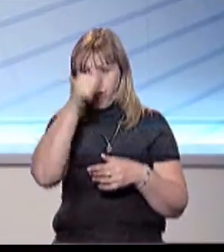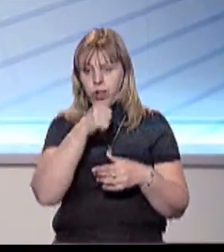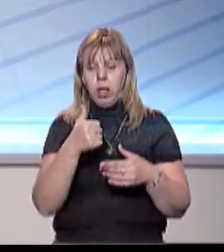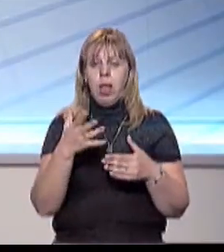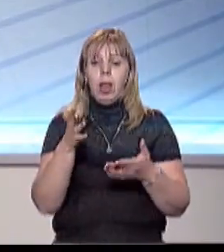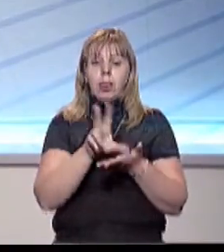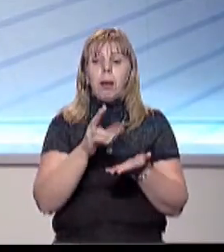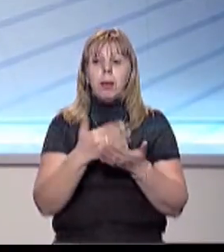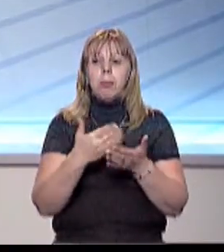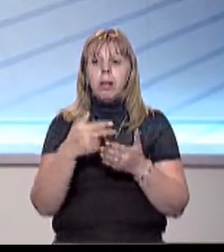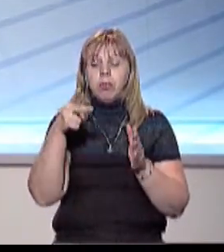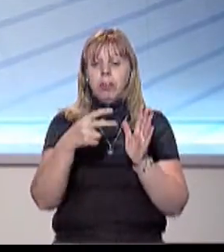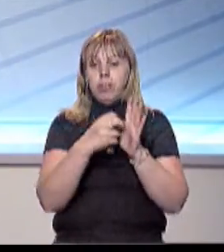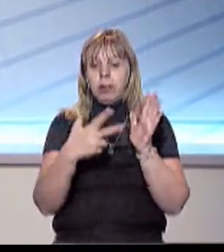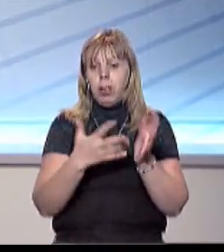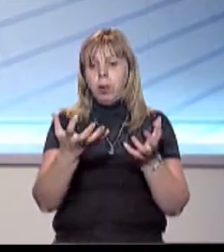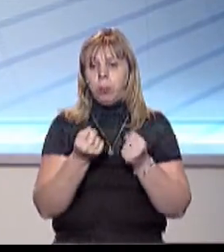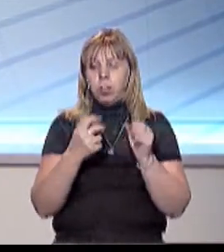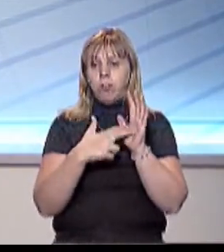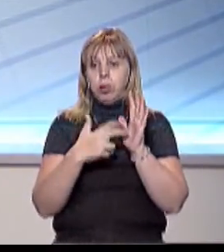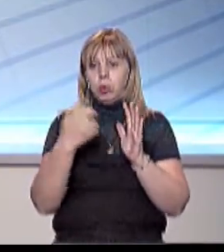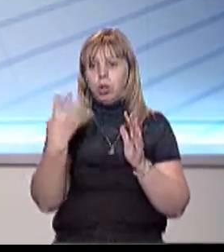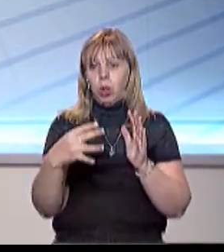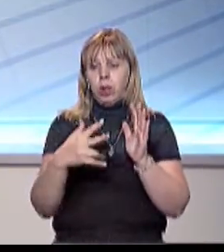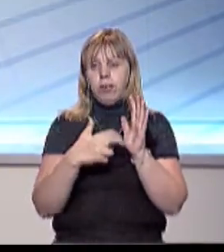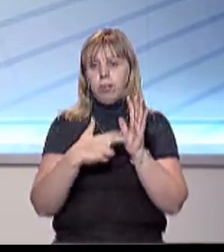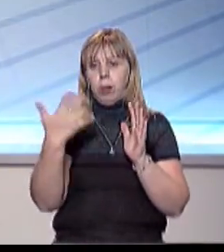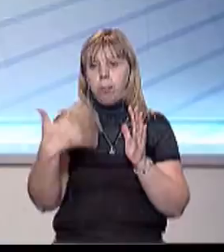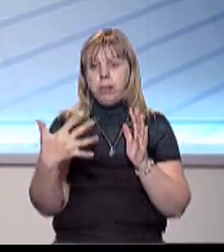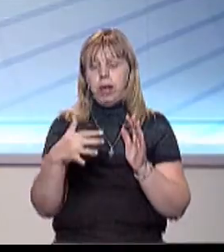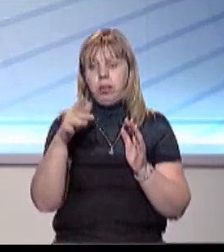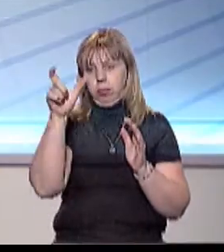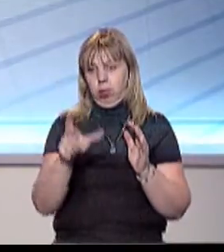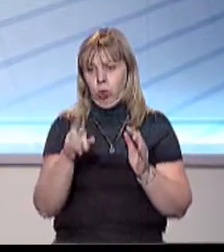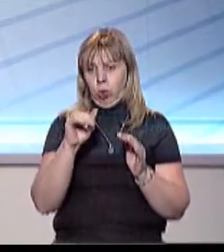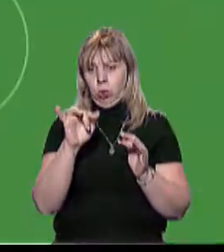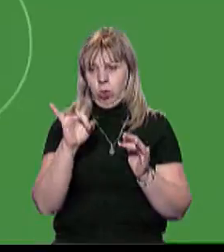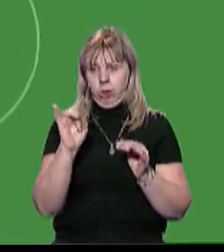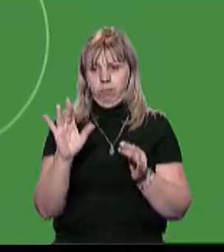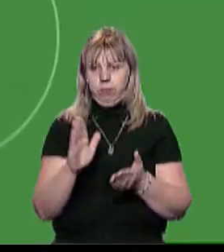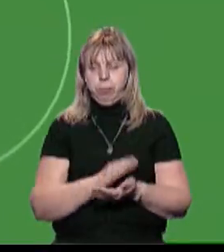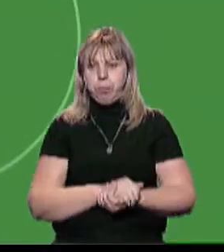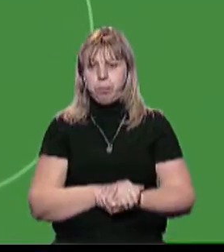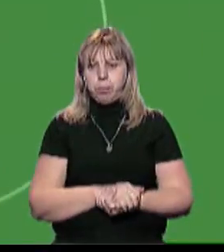прикладу, в 2018-му вони отримали 840-850 донорів.